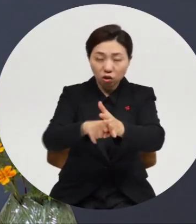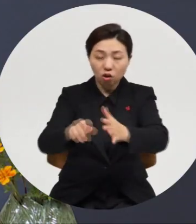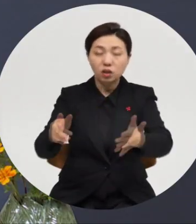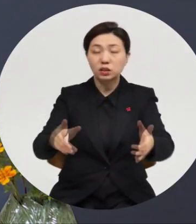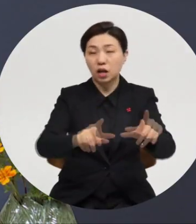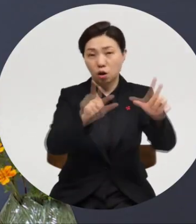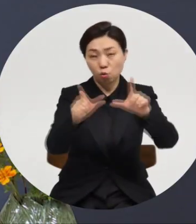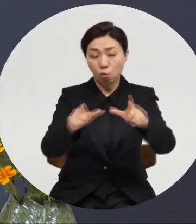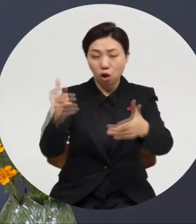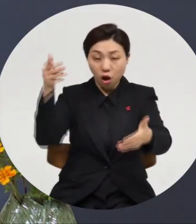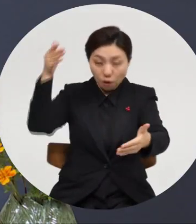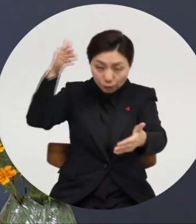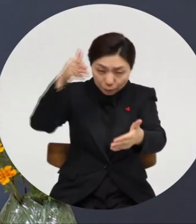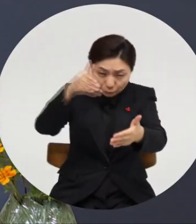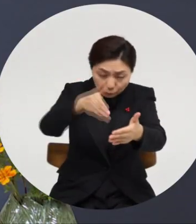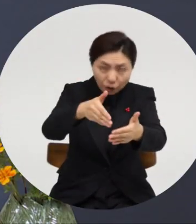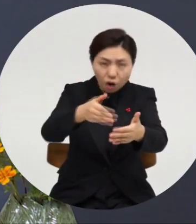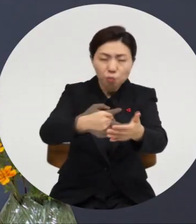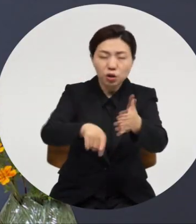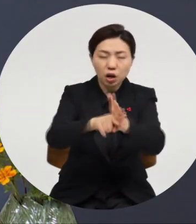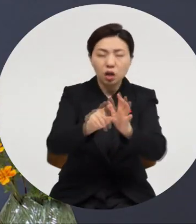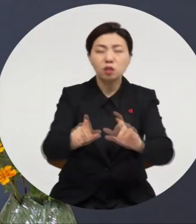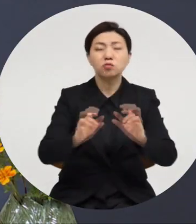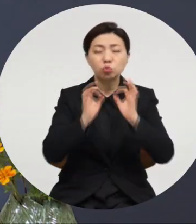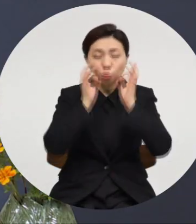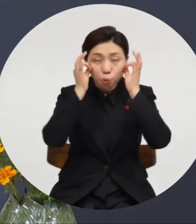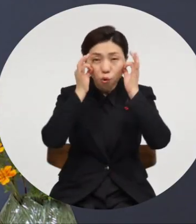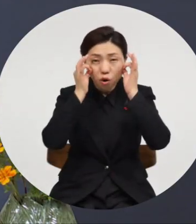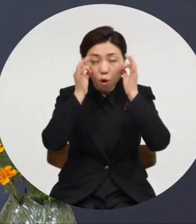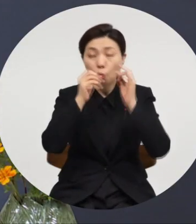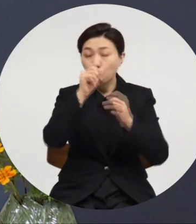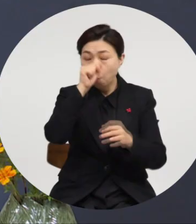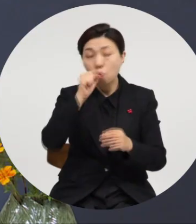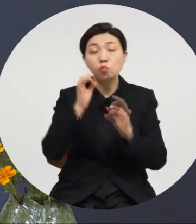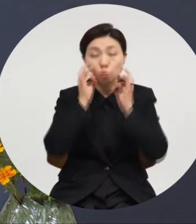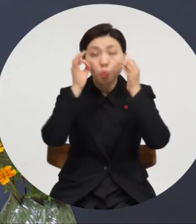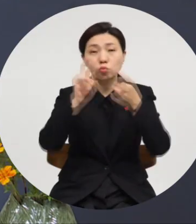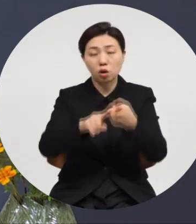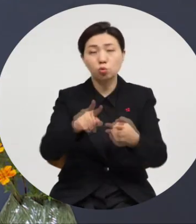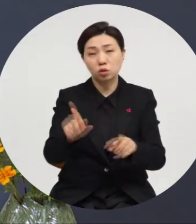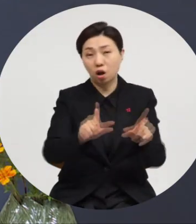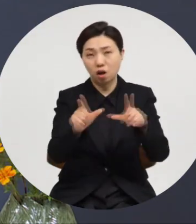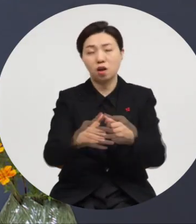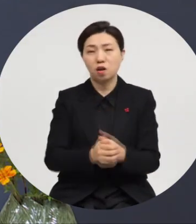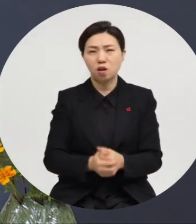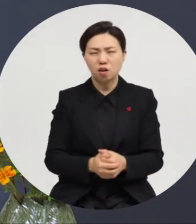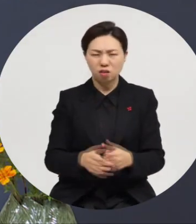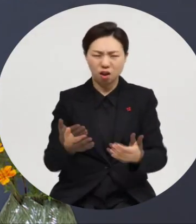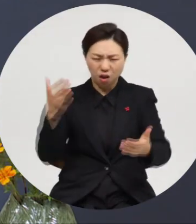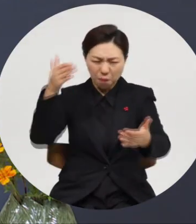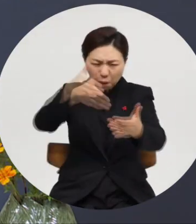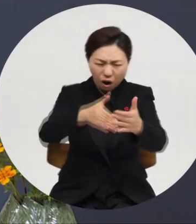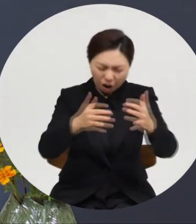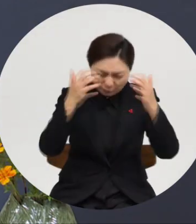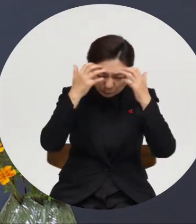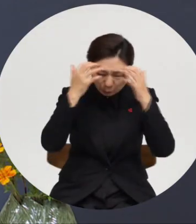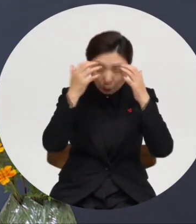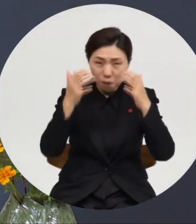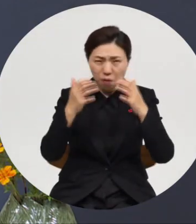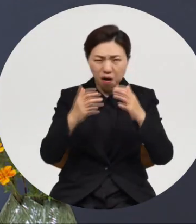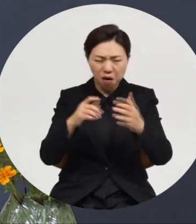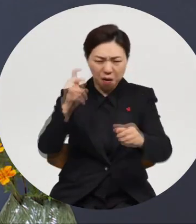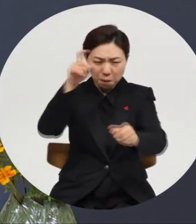거고 그게 더 좋으면 목적의식을 갖고 살아가면 되고 목적의식 때문에 괴롭다 하면 왜